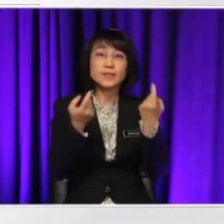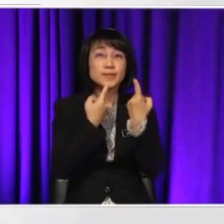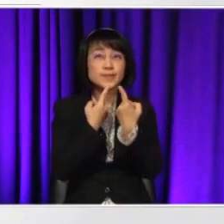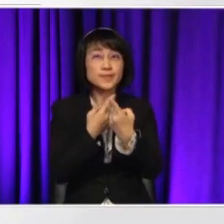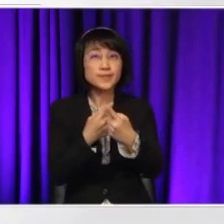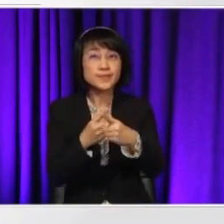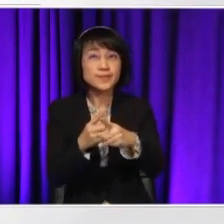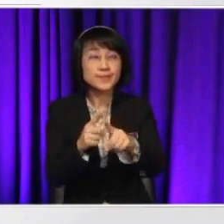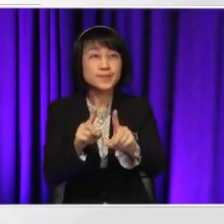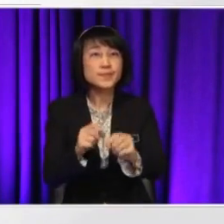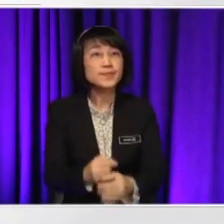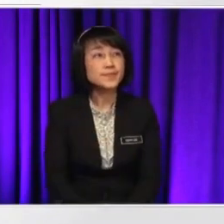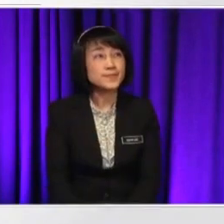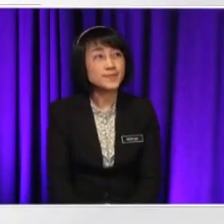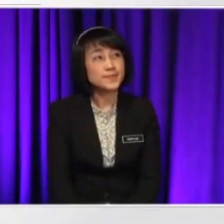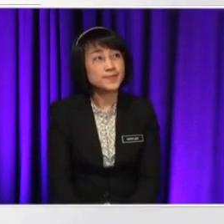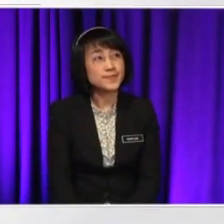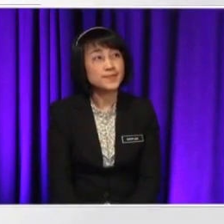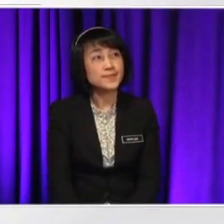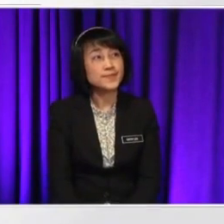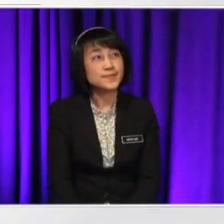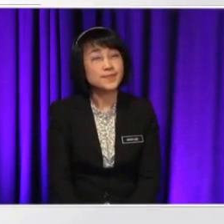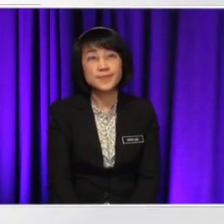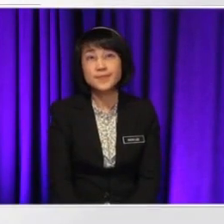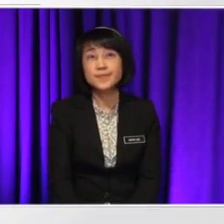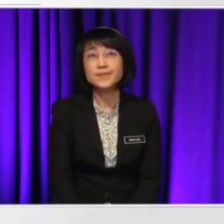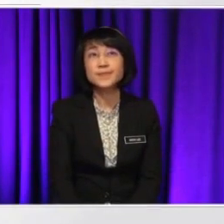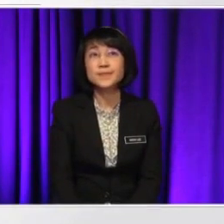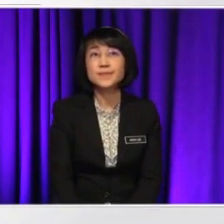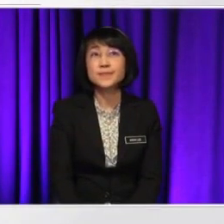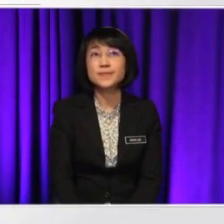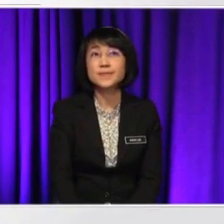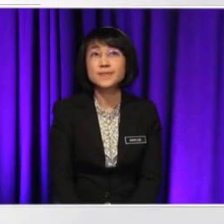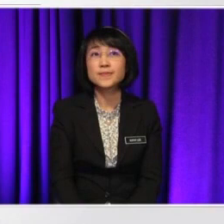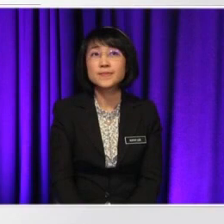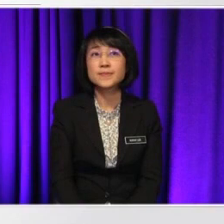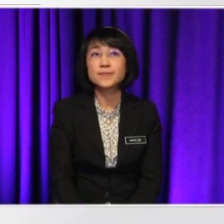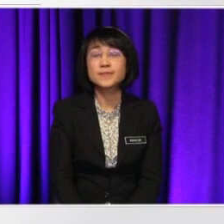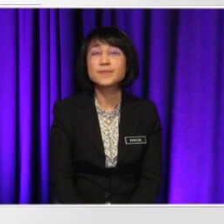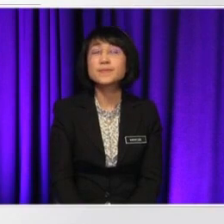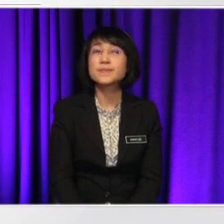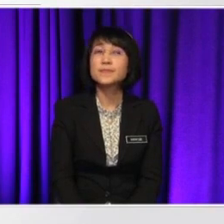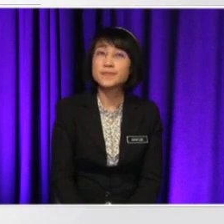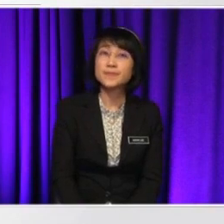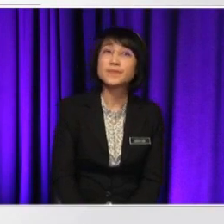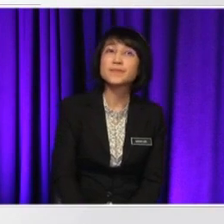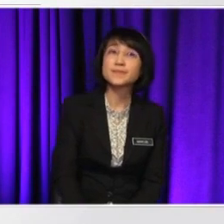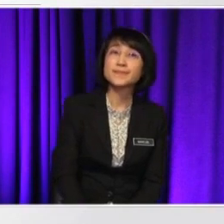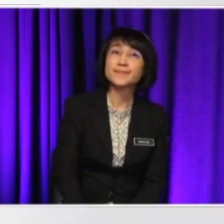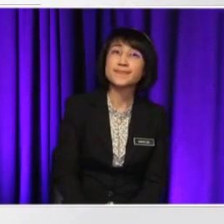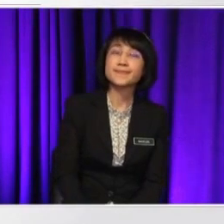Dina. Dina, okey. Saya nak jawab. Baik, Dina. Okey, apa dia? Jawapan dia 3A Serambi. Serambi.